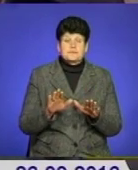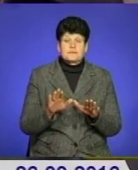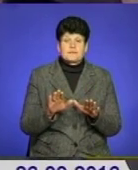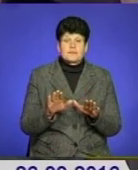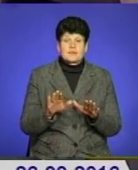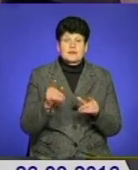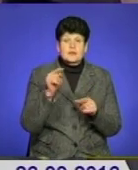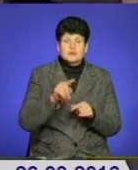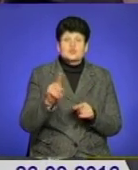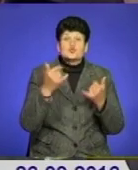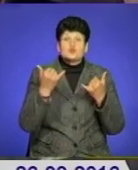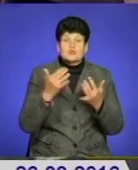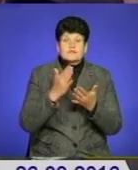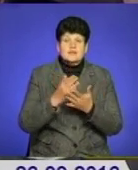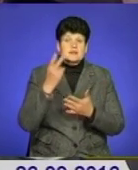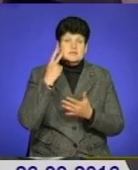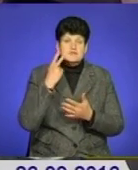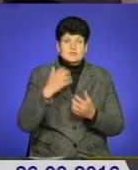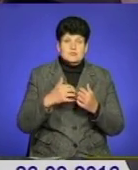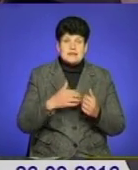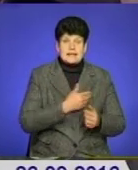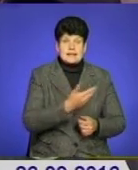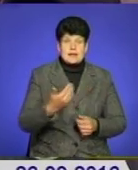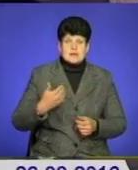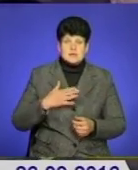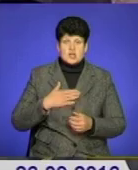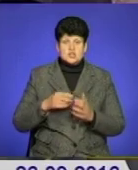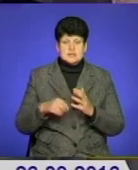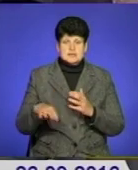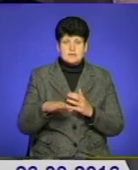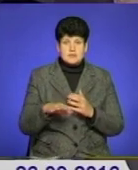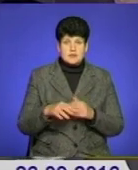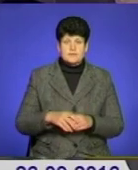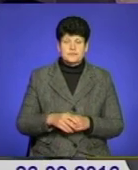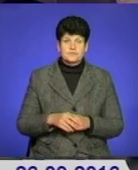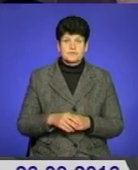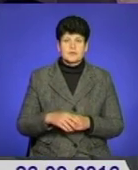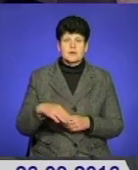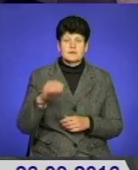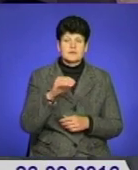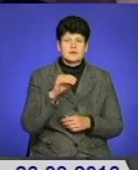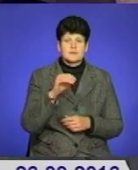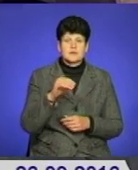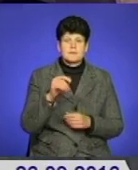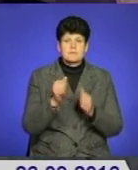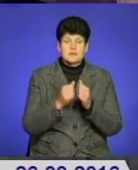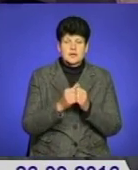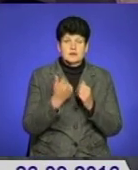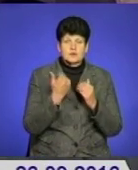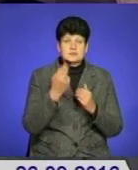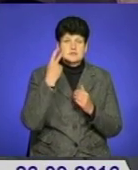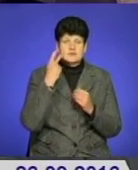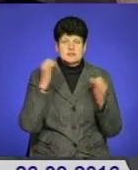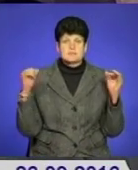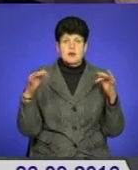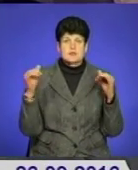він завжди і є посеред нас, на нашій землі. Навколо Ігоря Петровича завжди збиралося